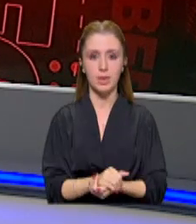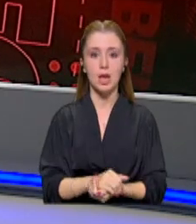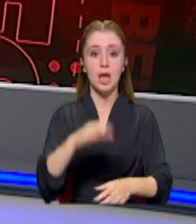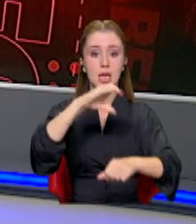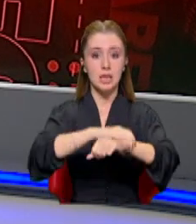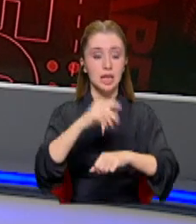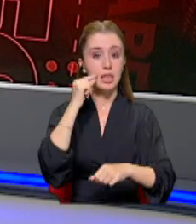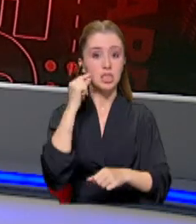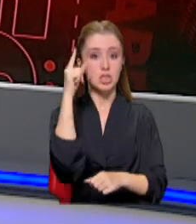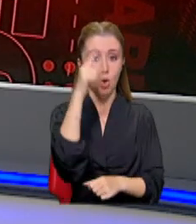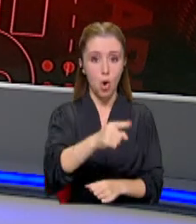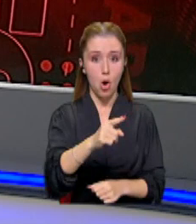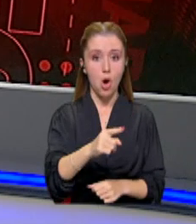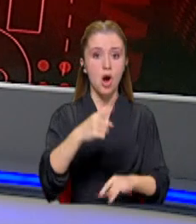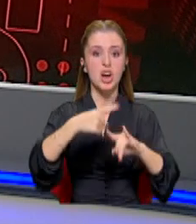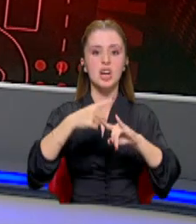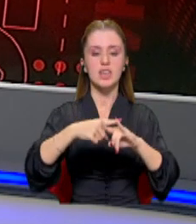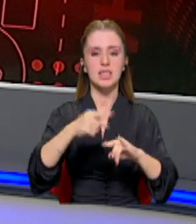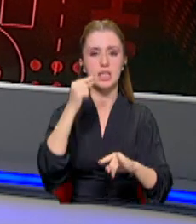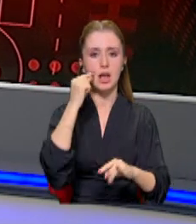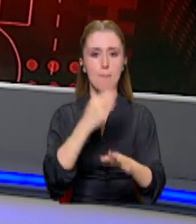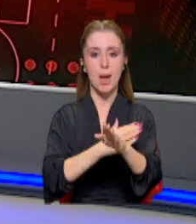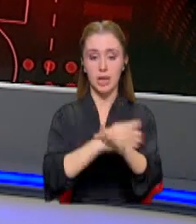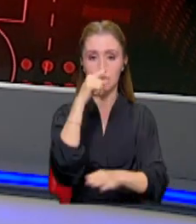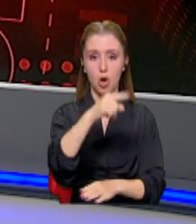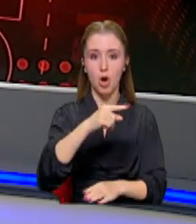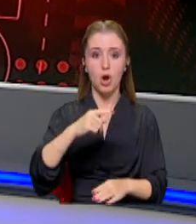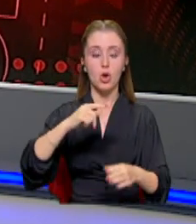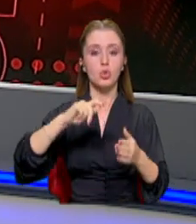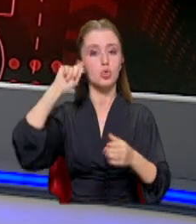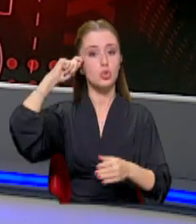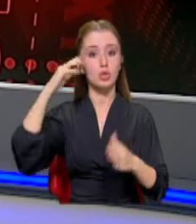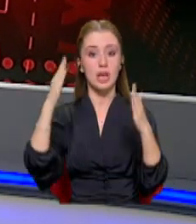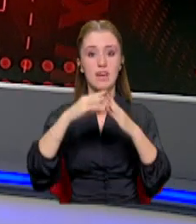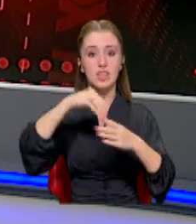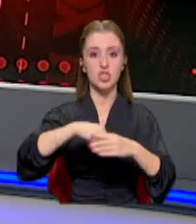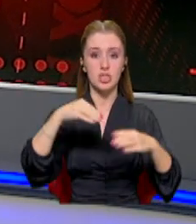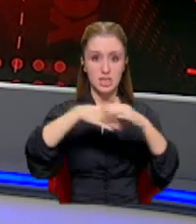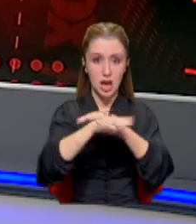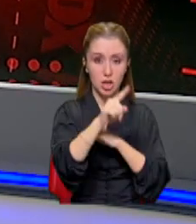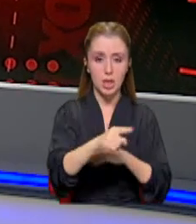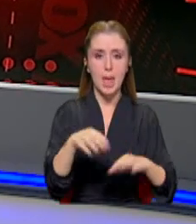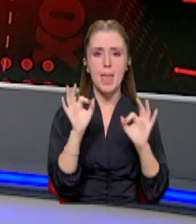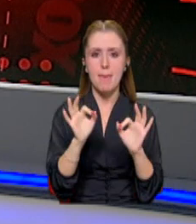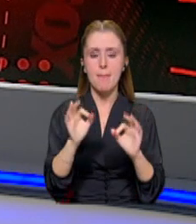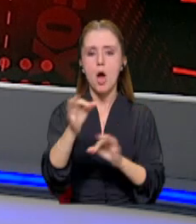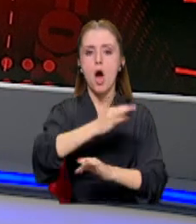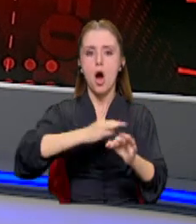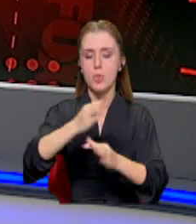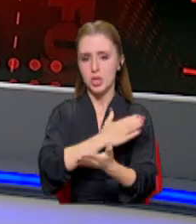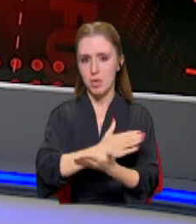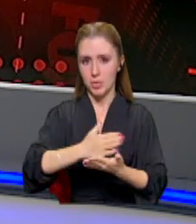uyuşturucu Çetesi lideri Hırvatistan uyruklu İstanbul Üsküdar'da bir evde saklanıyordu peş peşe düzenlenen